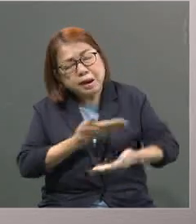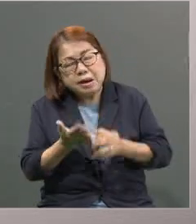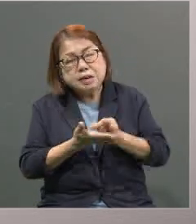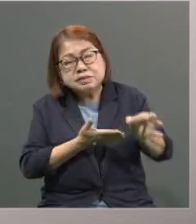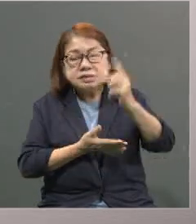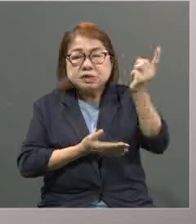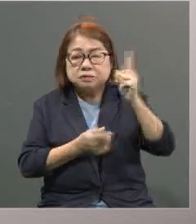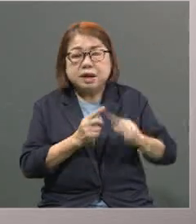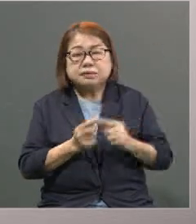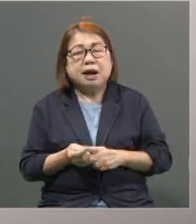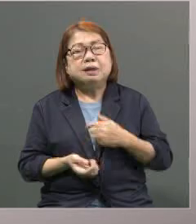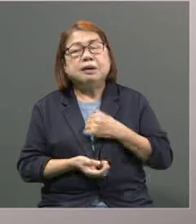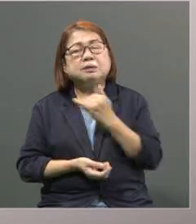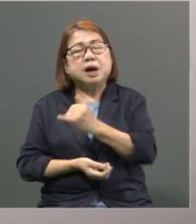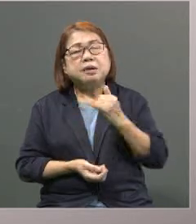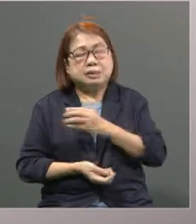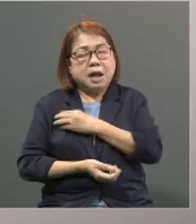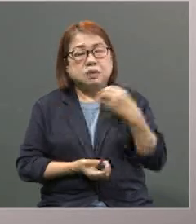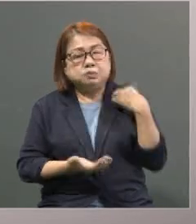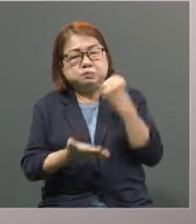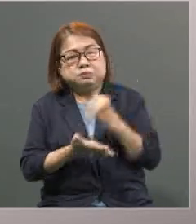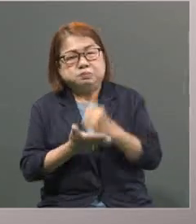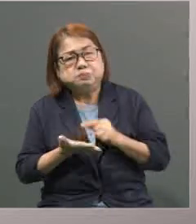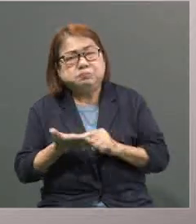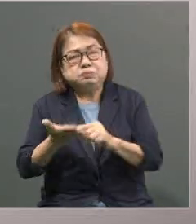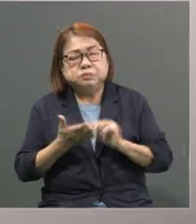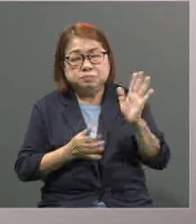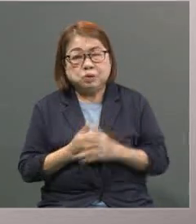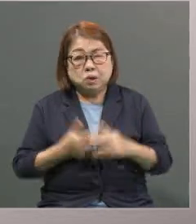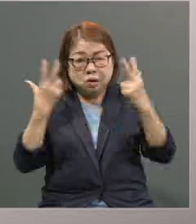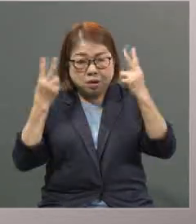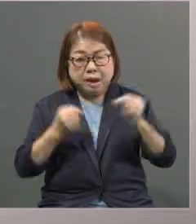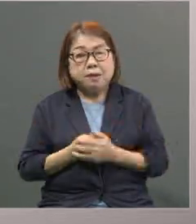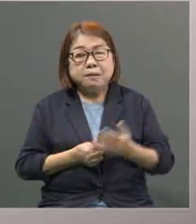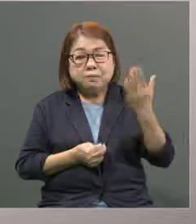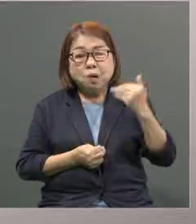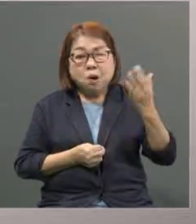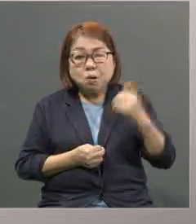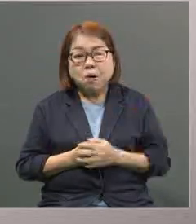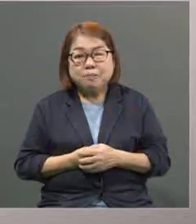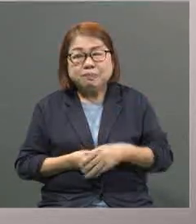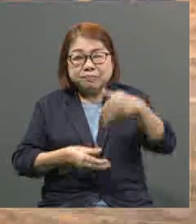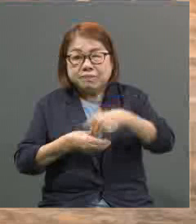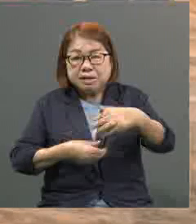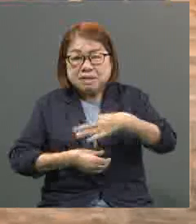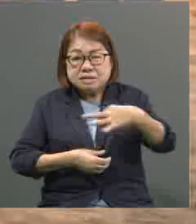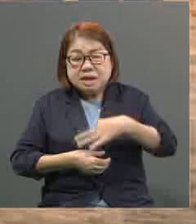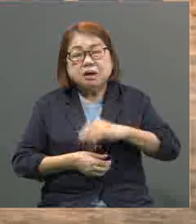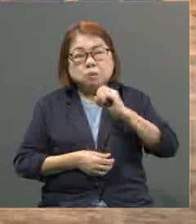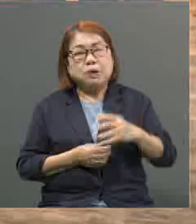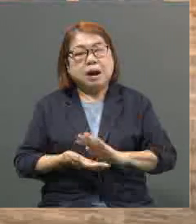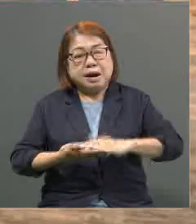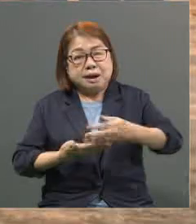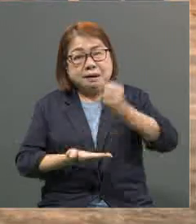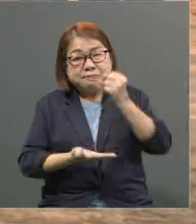โดยที่ไม่ต้องขอวีซ่าอีกแล้วรู้มั้ยครับว่าที่ท่านนายกเนี่ยเคยประกาศไว้บนเวทีหาเสียงตอนนั้นบอกว่าจะทำให้พาสปอร์ต